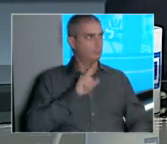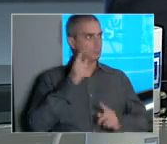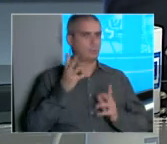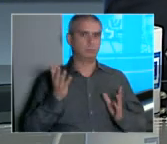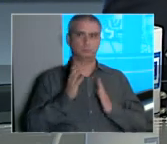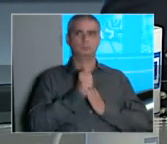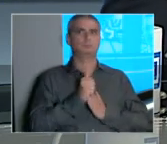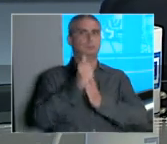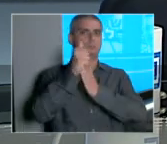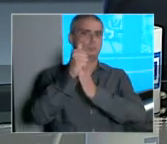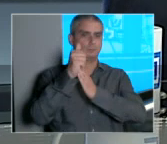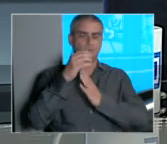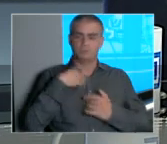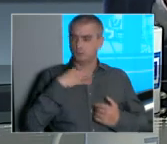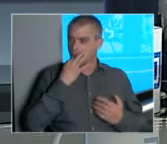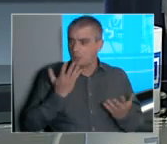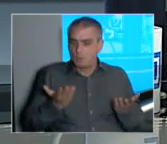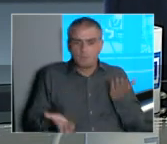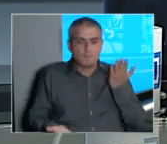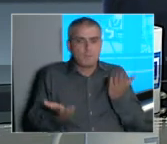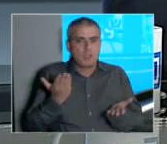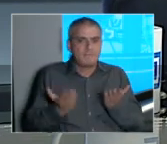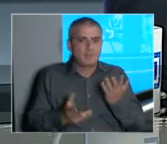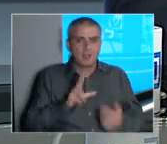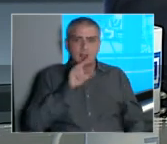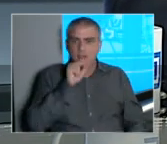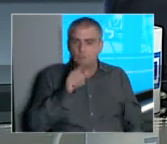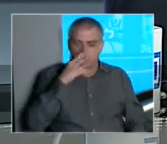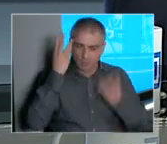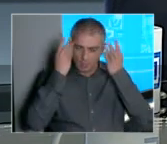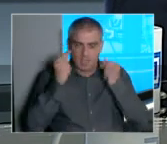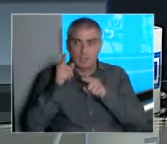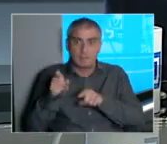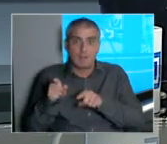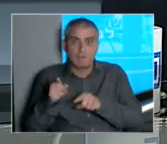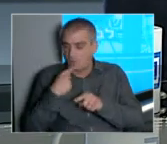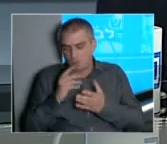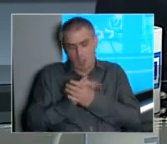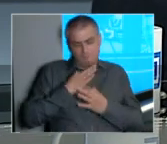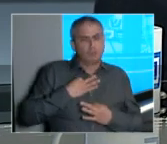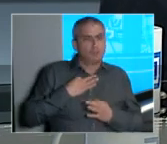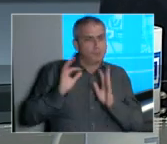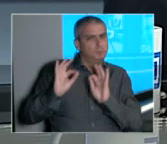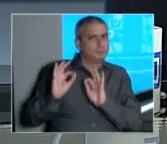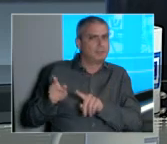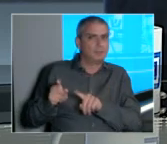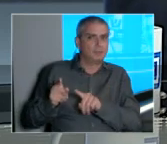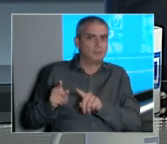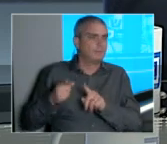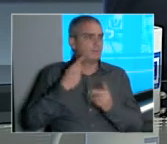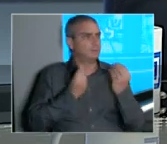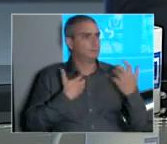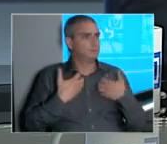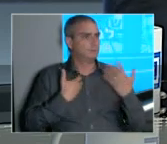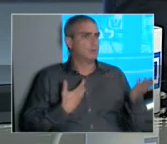תפס את ההובלה, ואני שואל את עצמי, מה ההבדל בין הטרמינולוגיה של החרדים אליו, שאומרים, הוא חבר שלנו, הוא בסדר איתנו, לבין